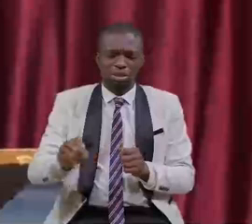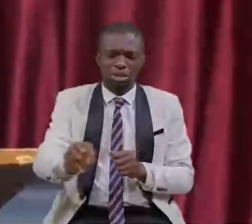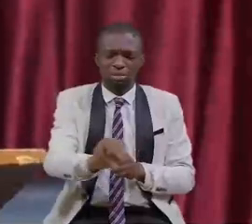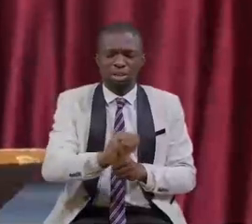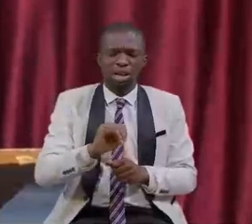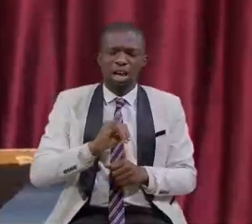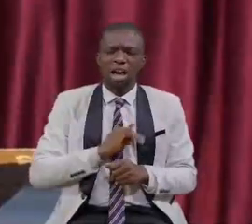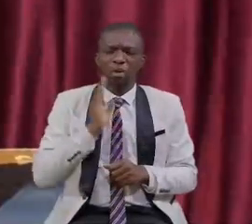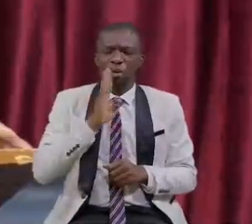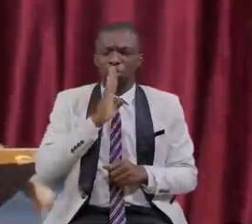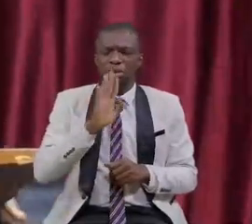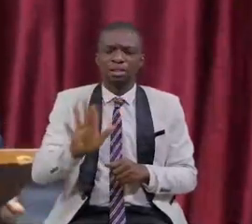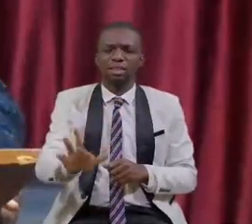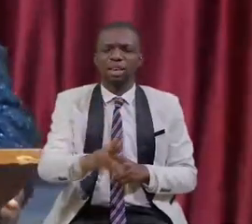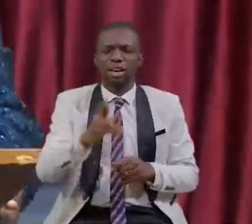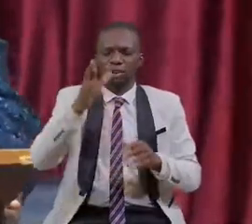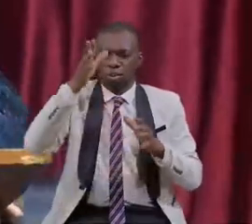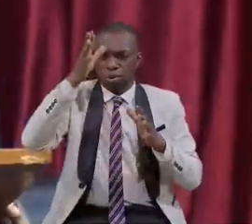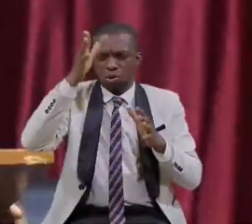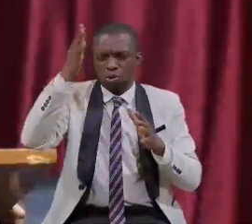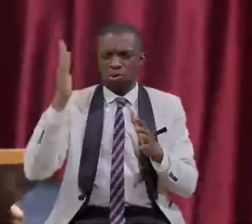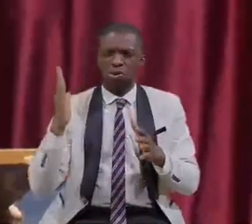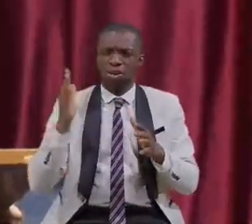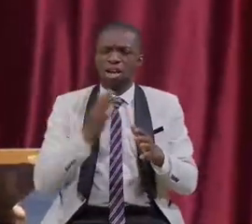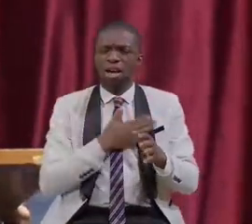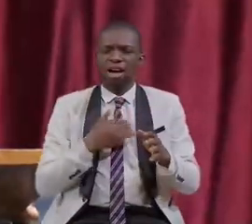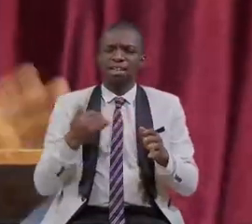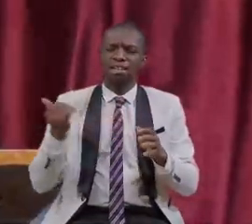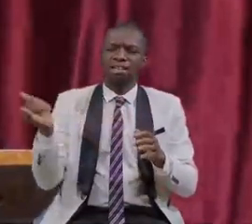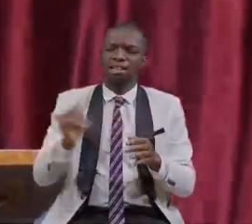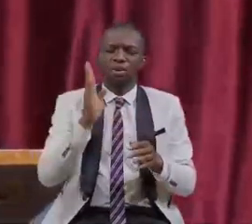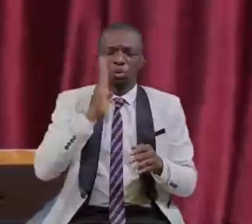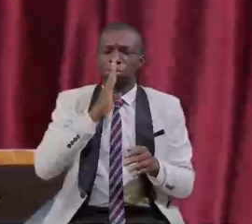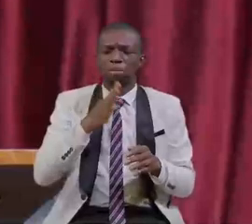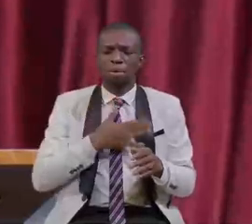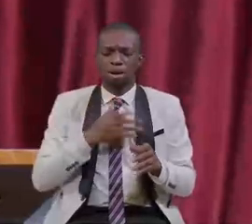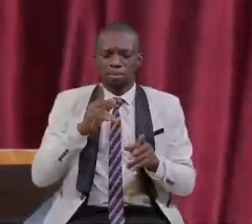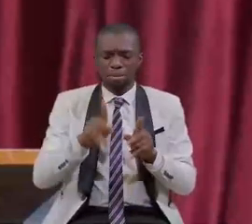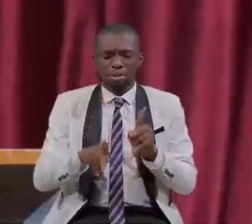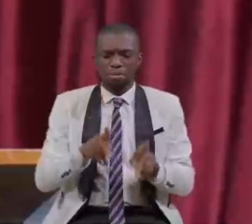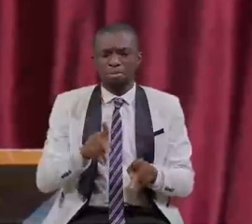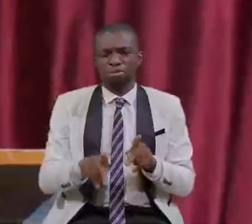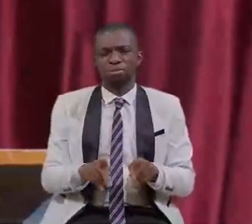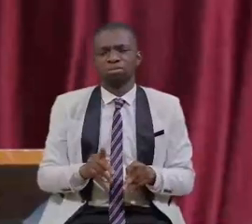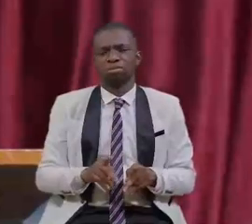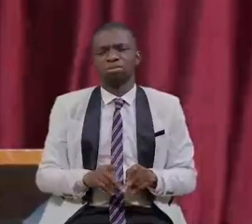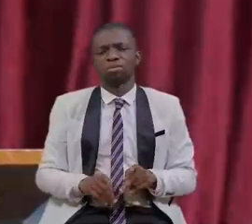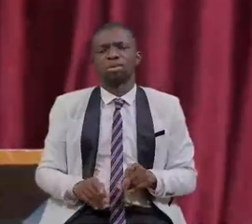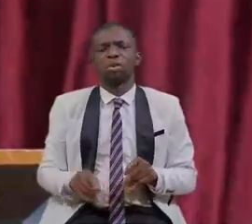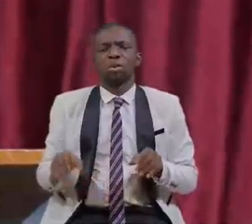Je serai leur Dieu et ils seront mon peuple. Que dois-je faire? Que devez-vous